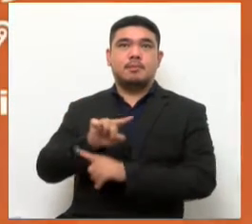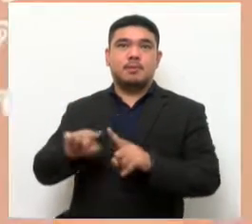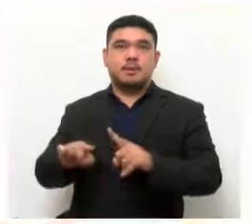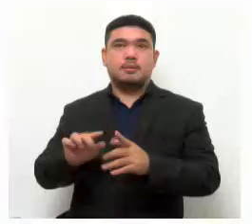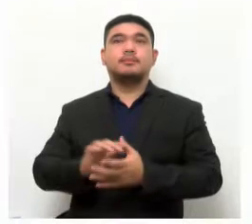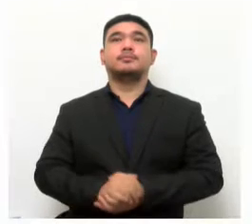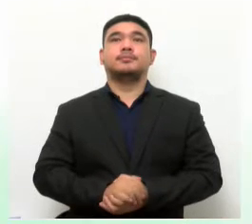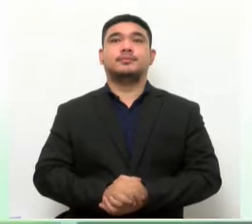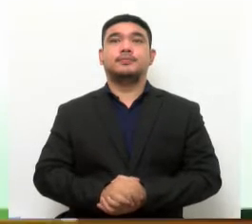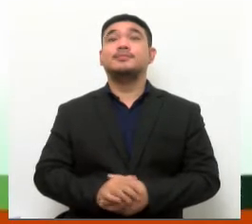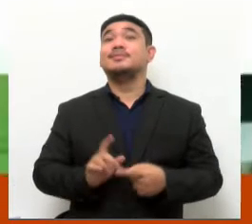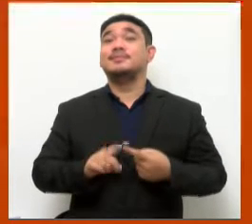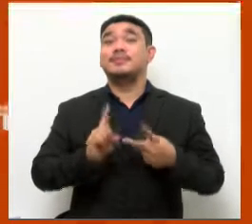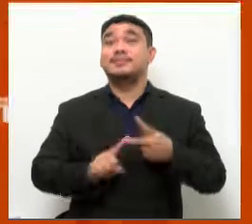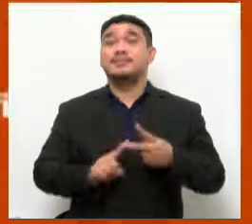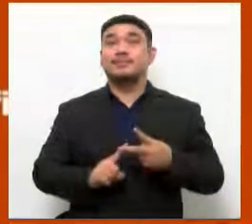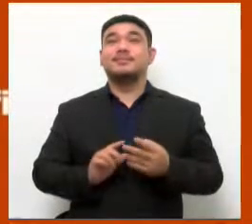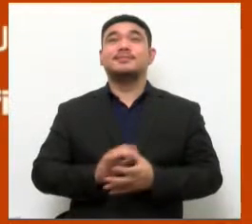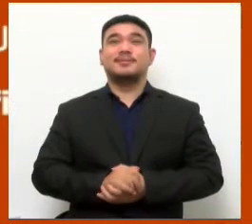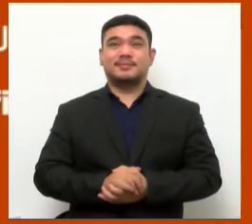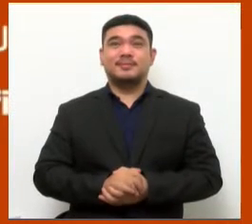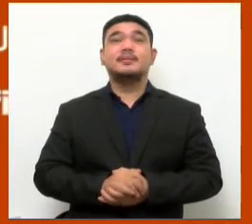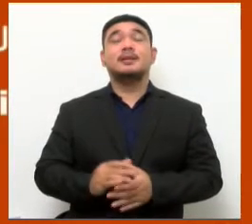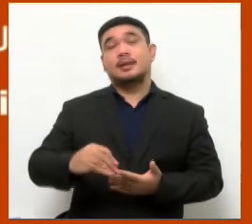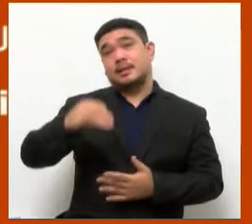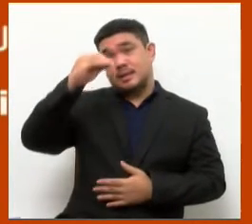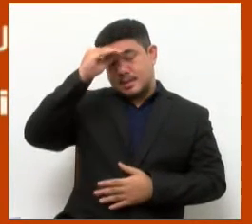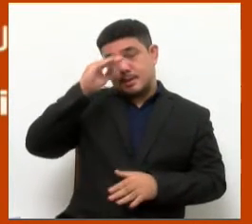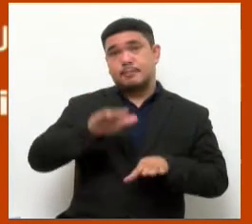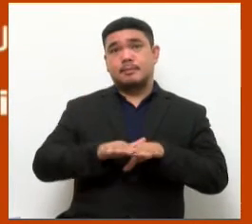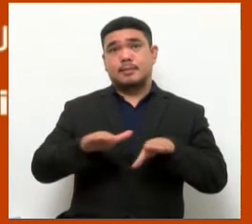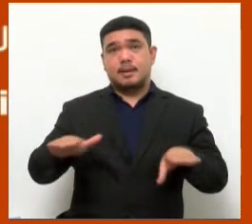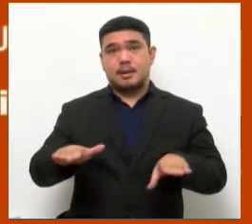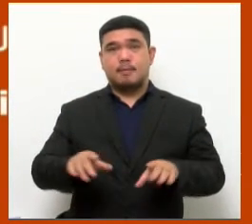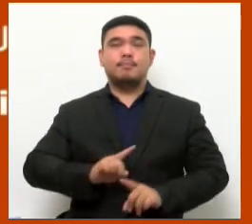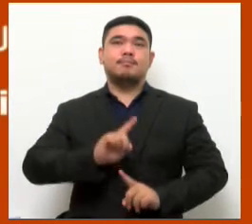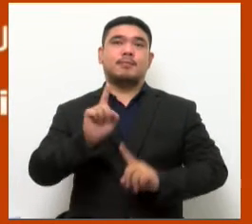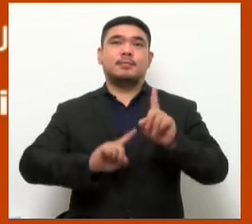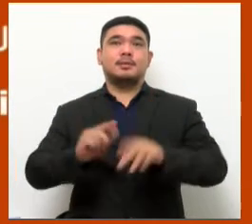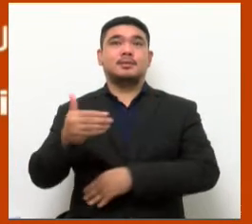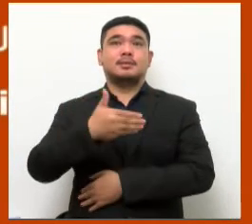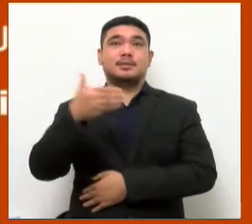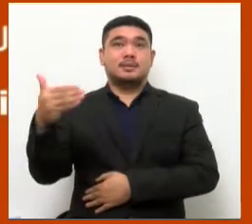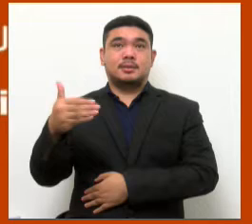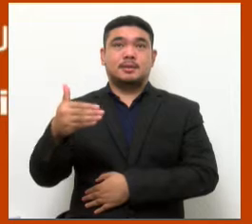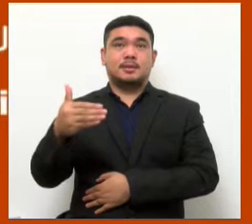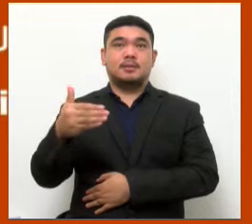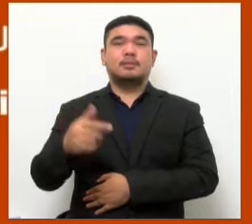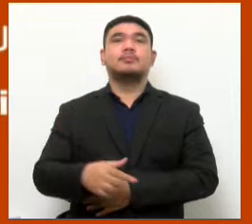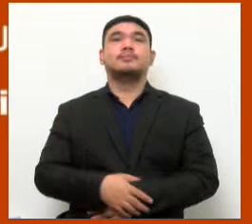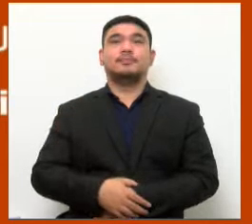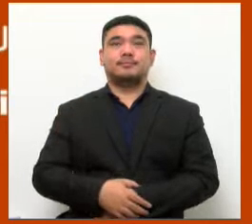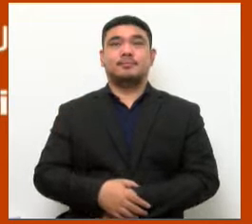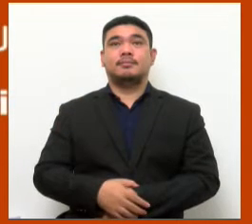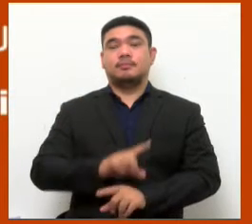84.93% 2. ระดับการศึกษาขั้นพื้นฐานค่าพัฒนาผลการประเมินระดับชาติดังนี้ผลการประเมิน